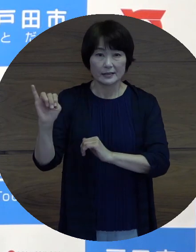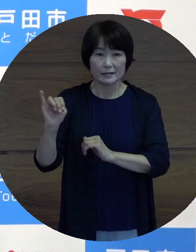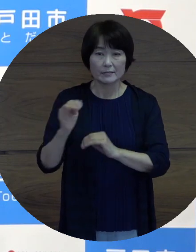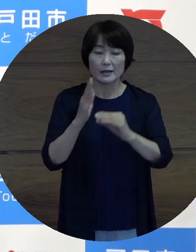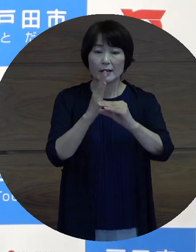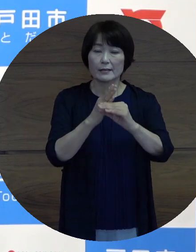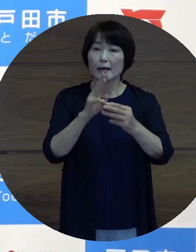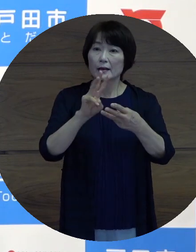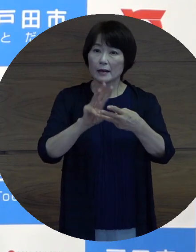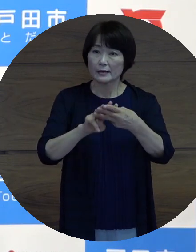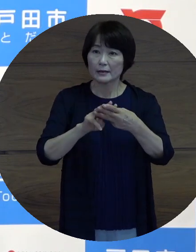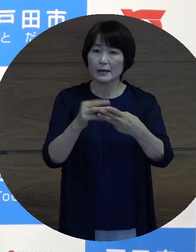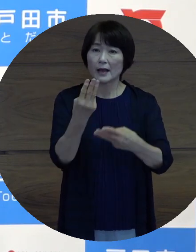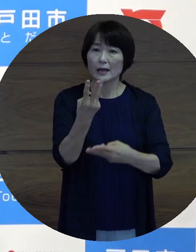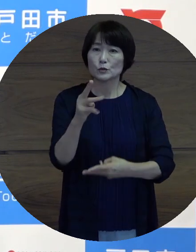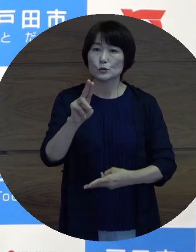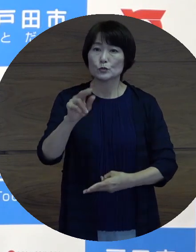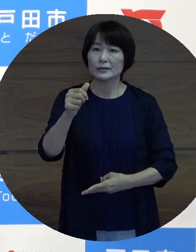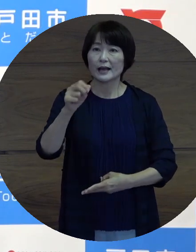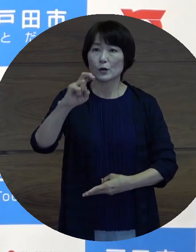中田、ゆうたろうちゃん、